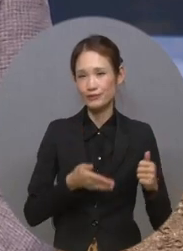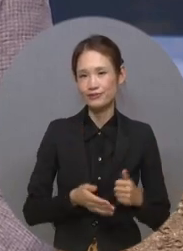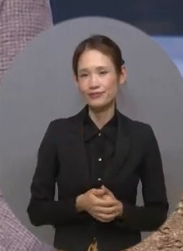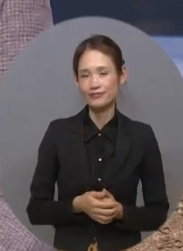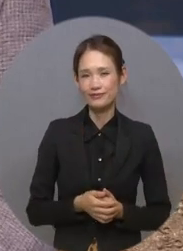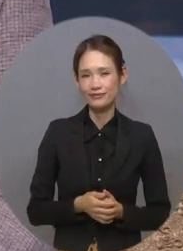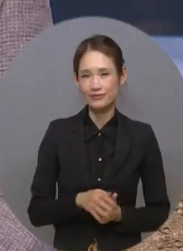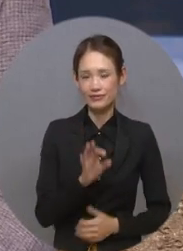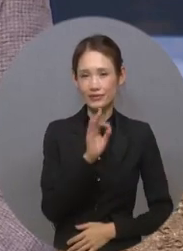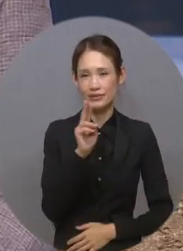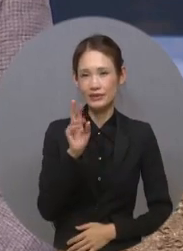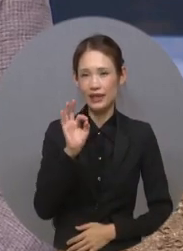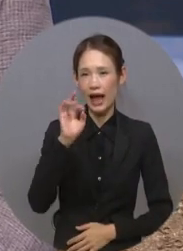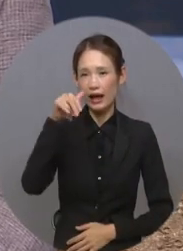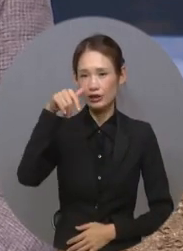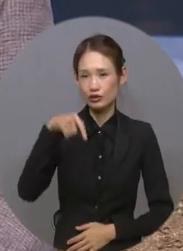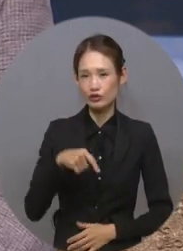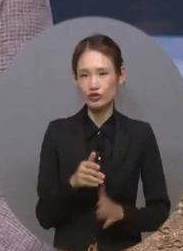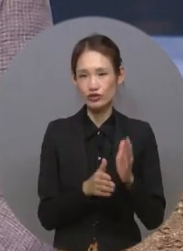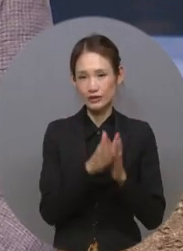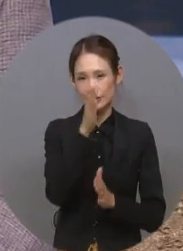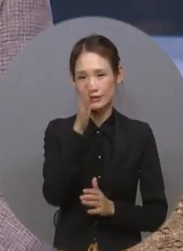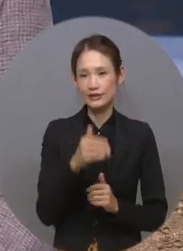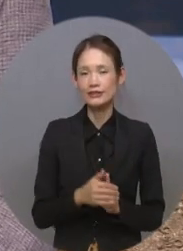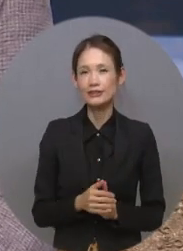부탁드리겠습니다. 네, 우리 양주시가 이제